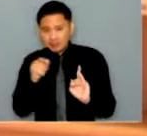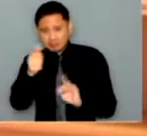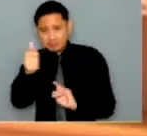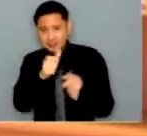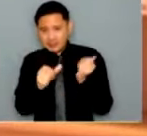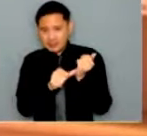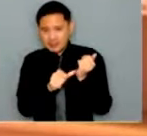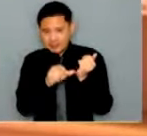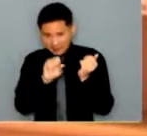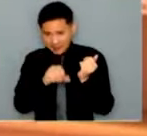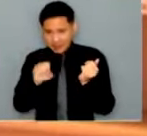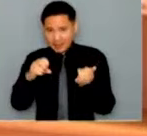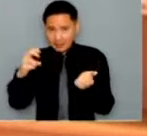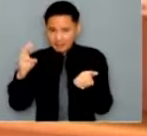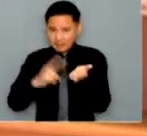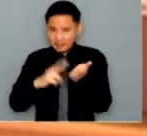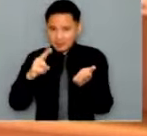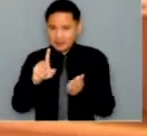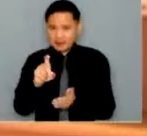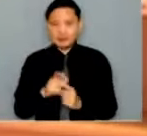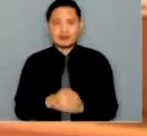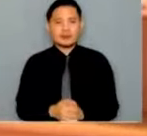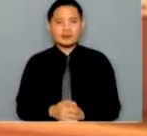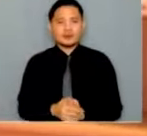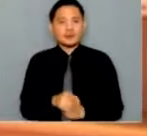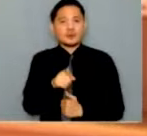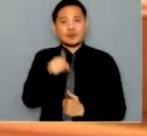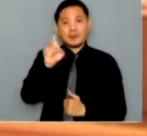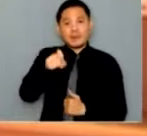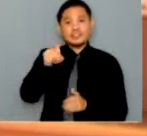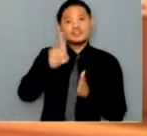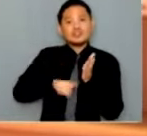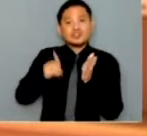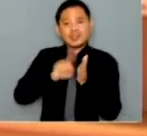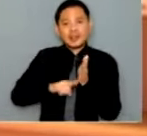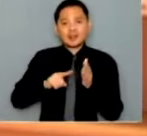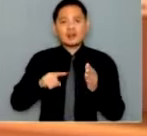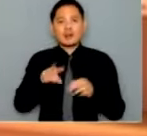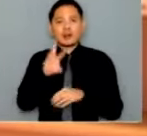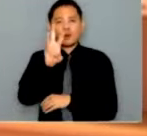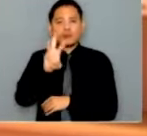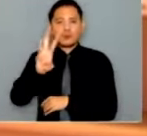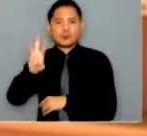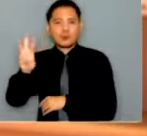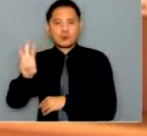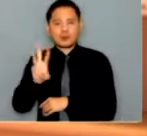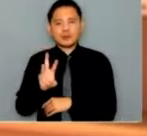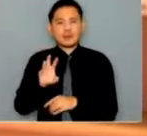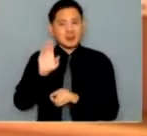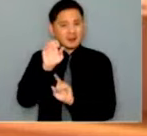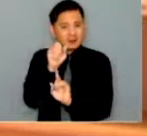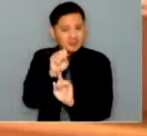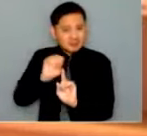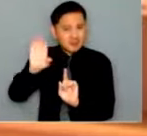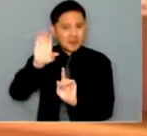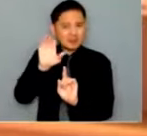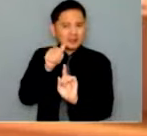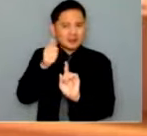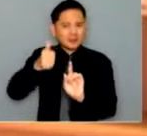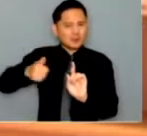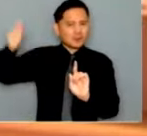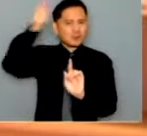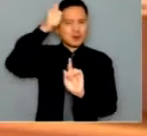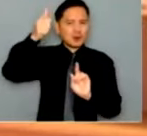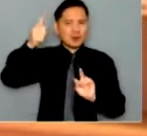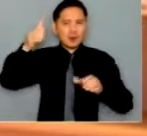kung legit ang isang abogado sa website mismo ng Supreme Court o sa pinakamalapit na Integrated Bar of